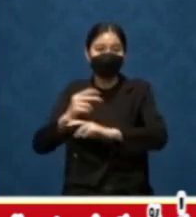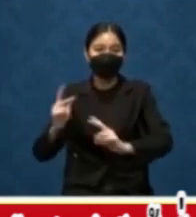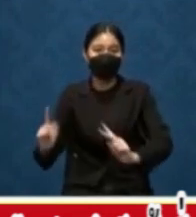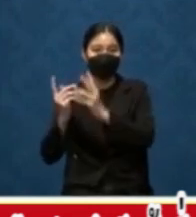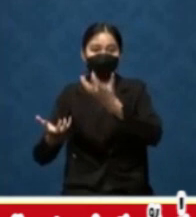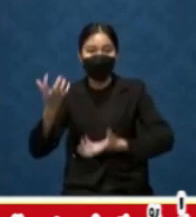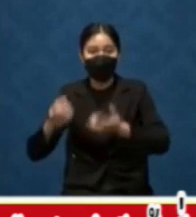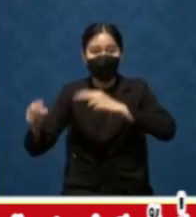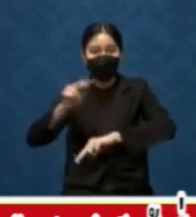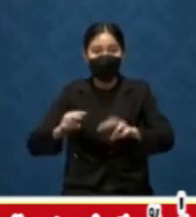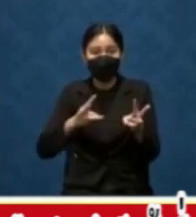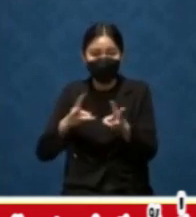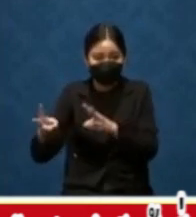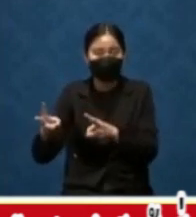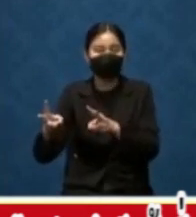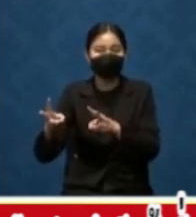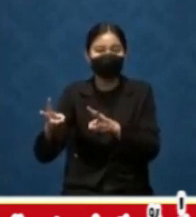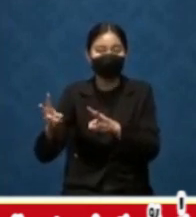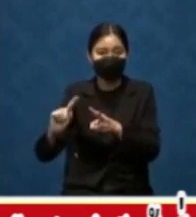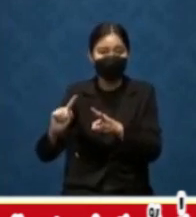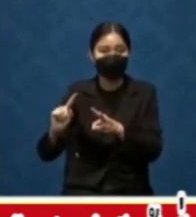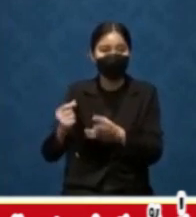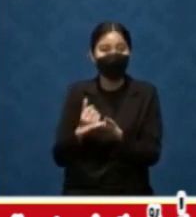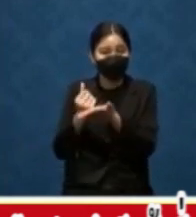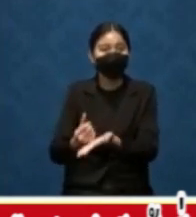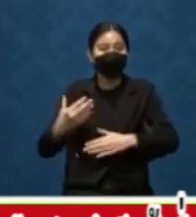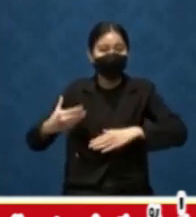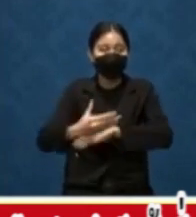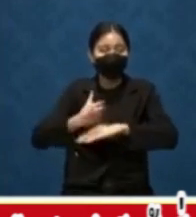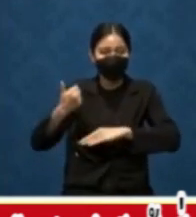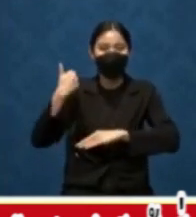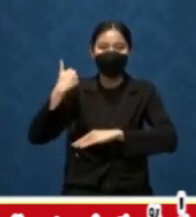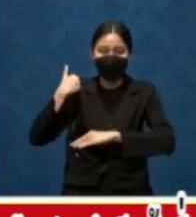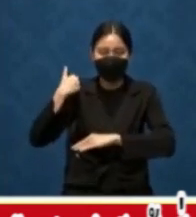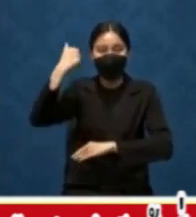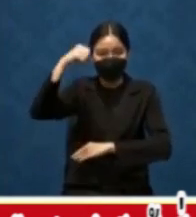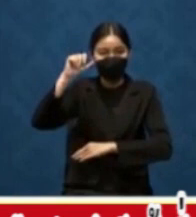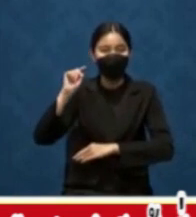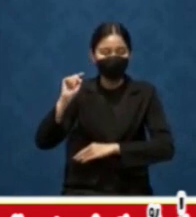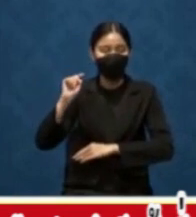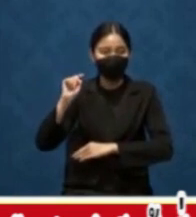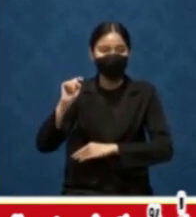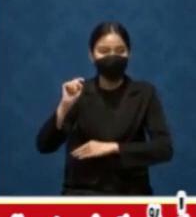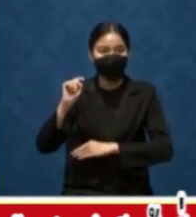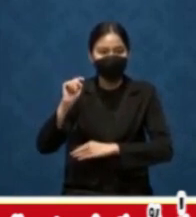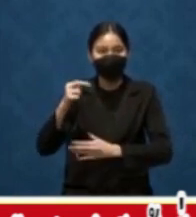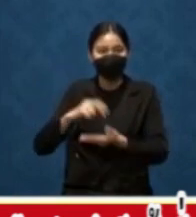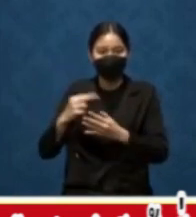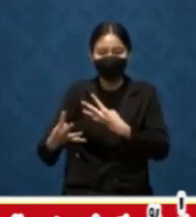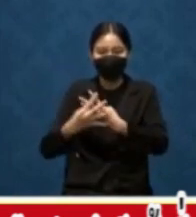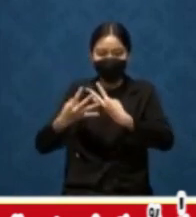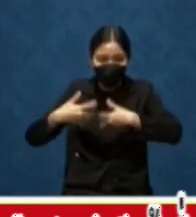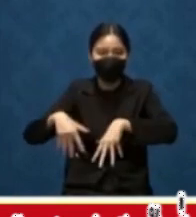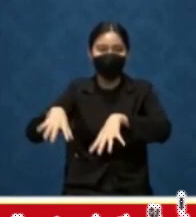เร่งหาแนวทางนวัตกรรมในการที่ท่านมีอำนาจอยู่เพียงไม่กี่วันนะคะให้น้องได้มาสู่โลกแห่ง